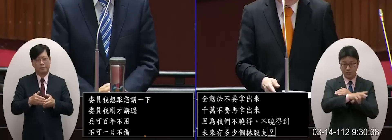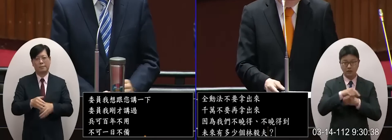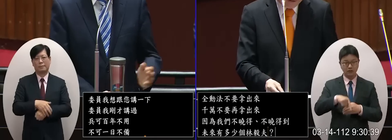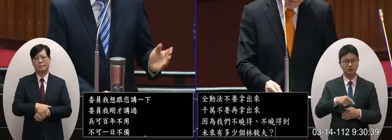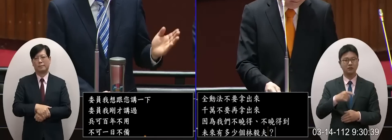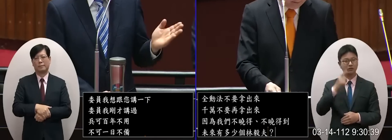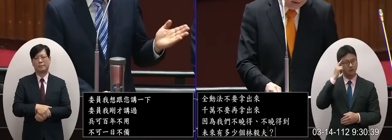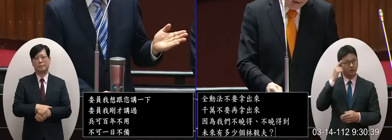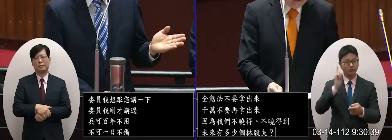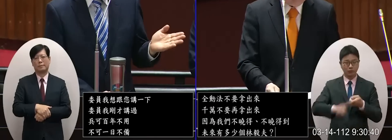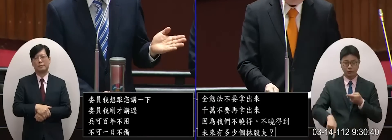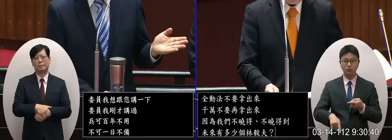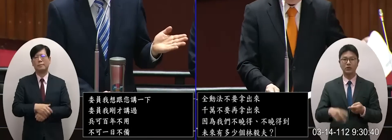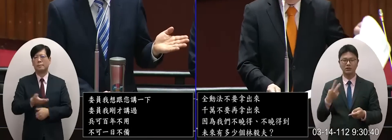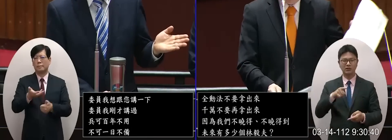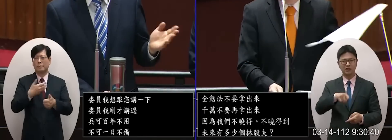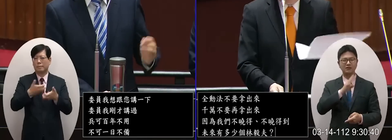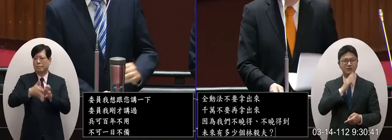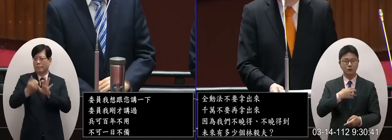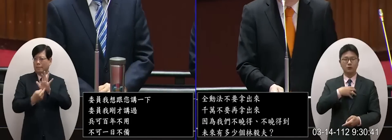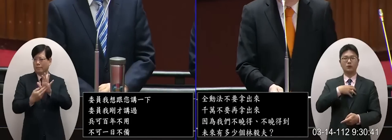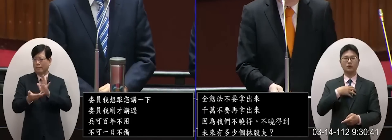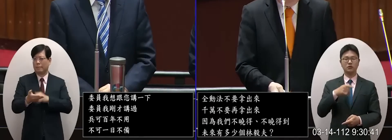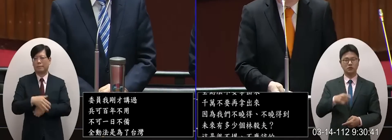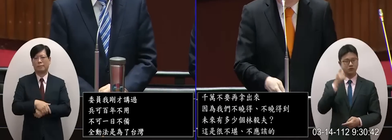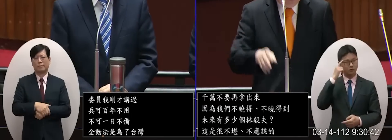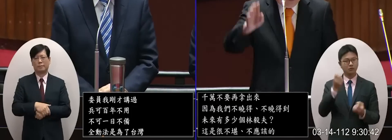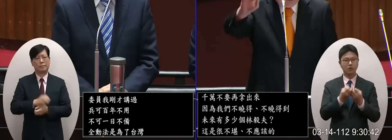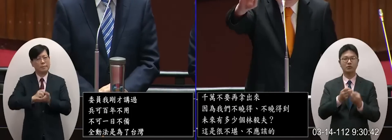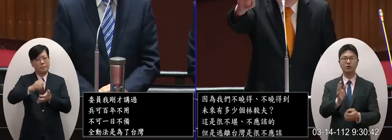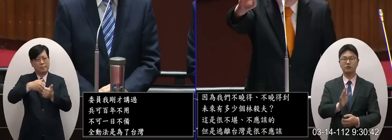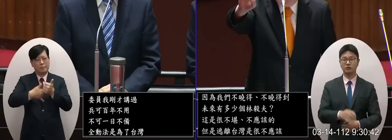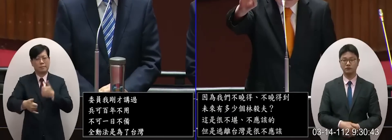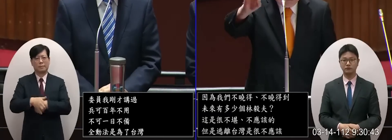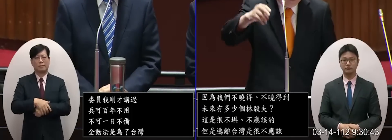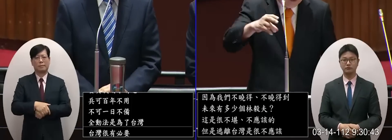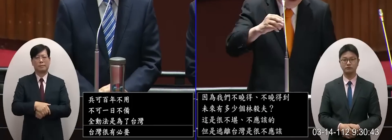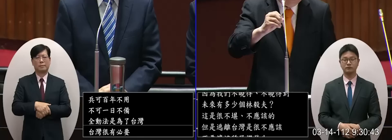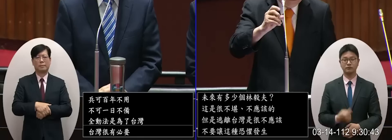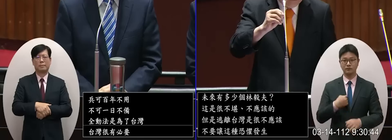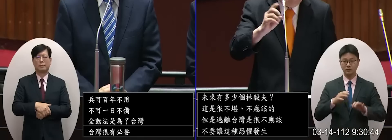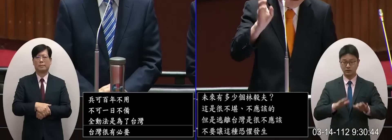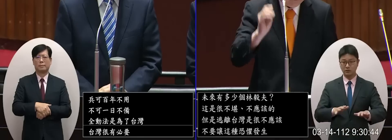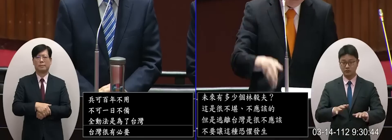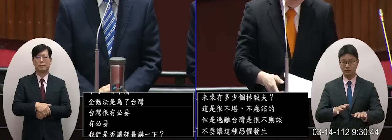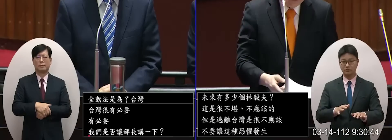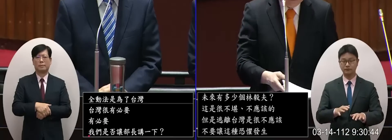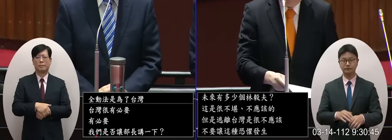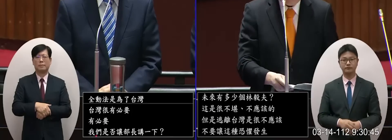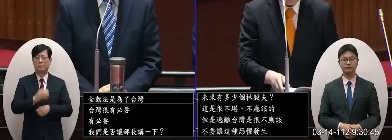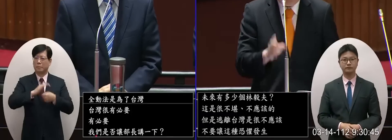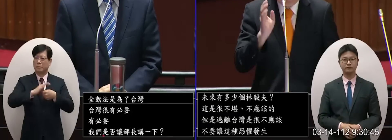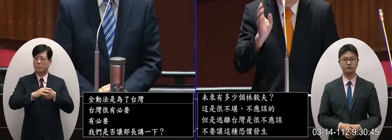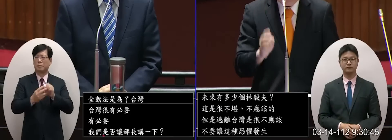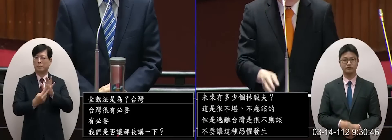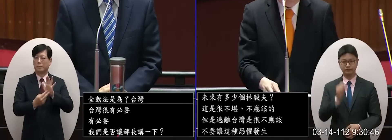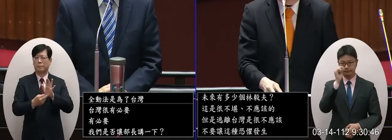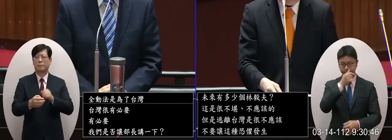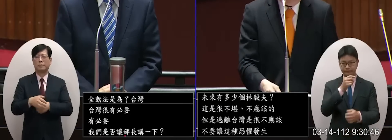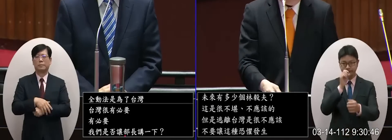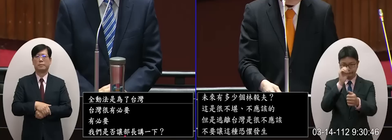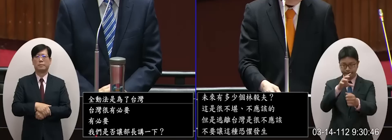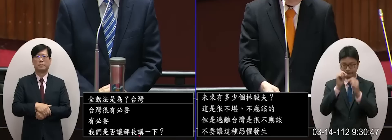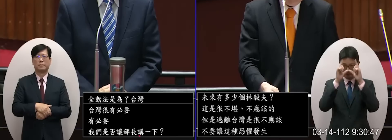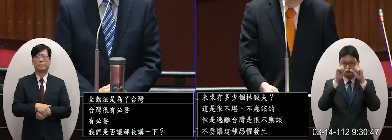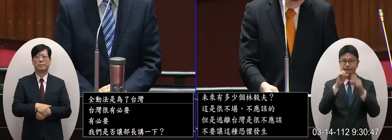这种恐惧发生。 我们是不是让部长讲一下？ 本席， 我跟委员报告好了。 那个本席现在在 做个补充， 在特别